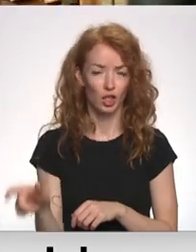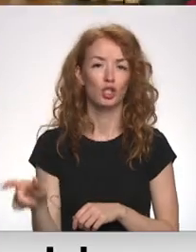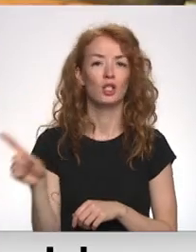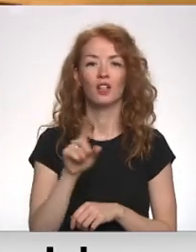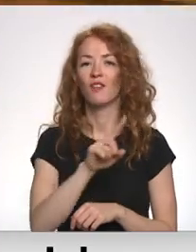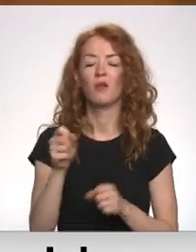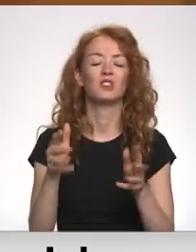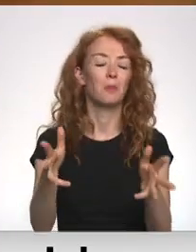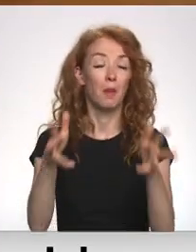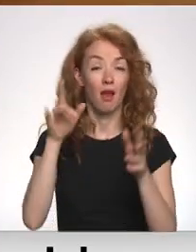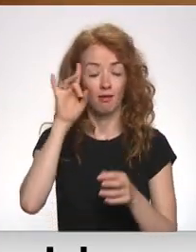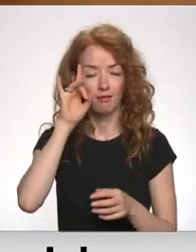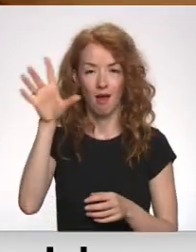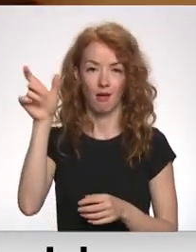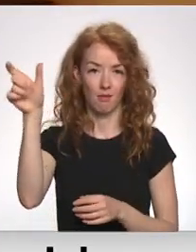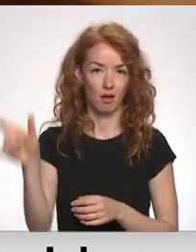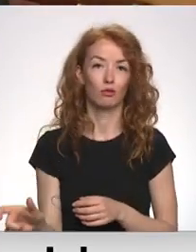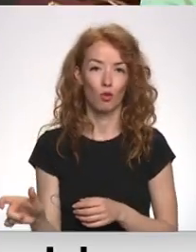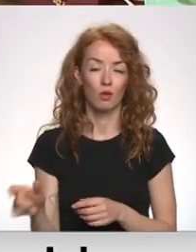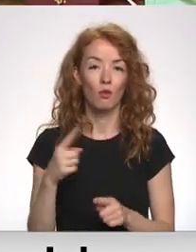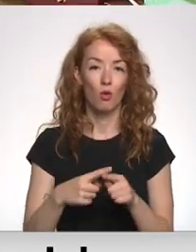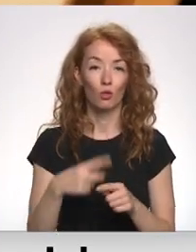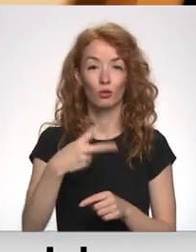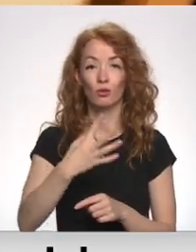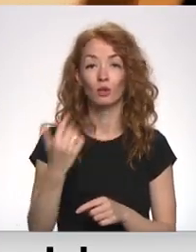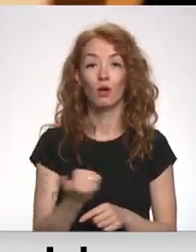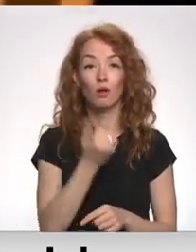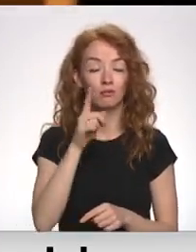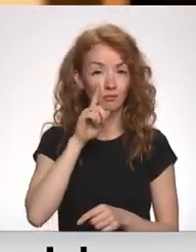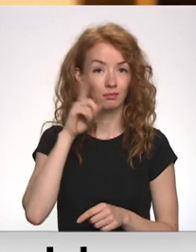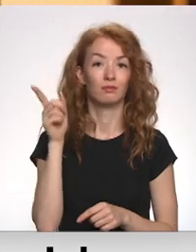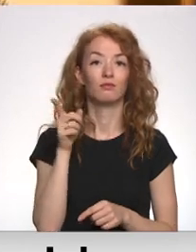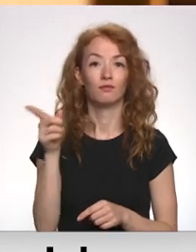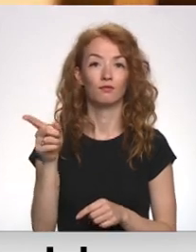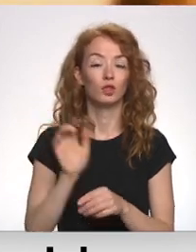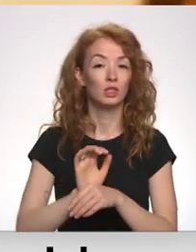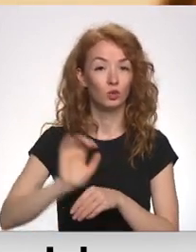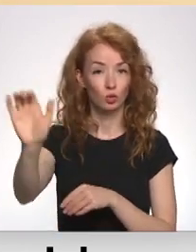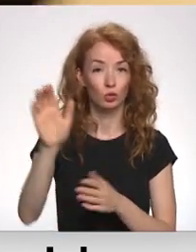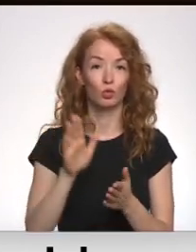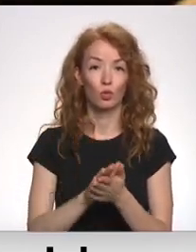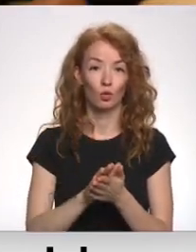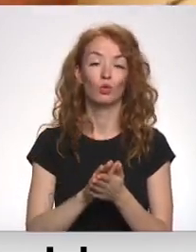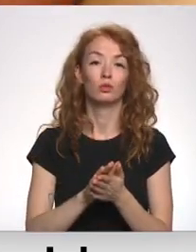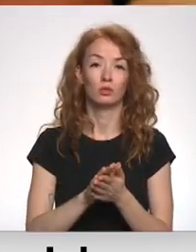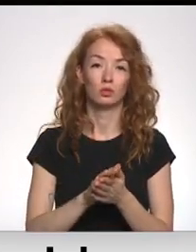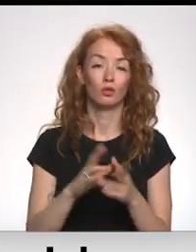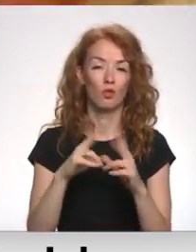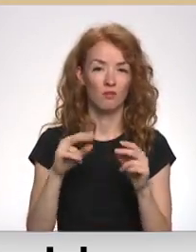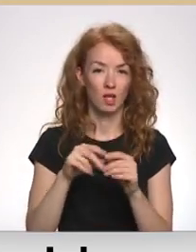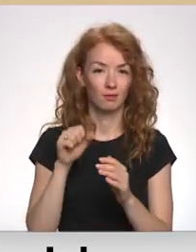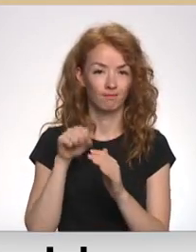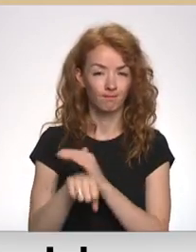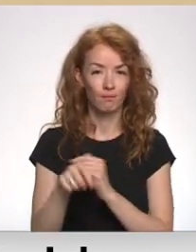no spilgtākajām personībām. 25 gadu vecumā dzejnieks ticis izsūtīts uz Lēģeri Mordovijā, kur